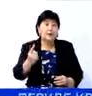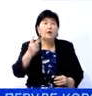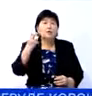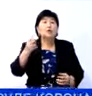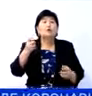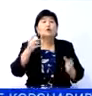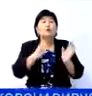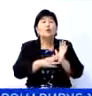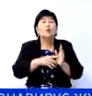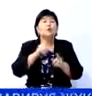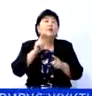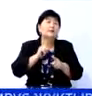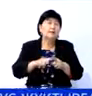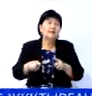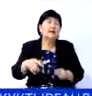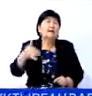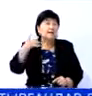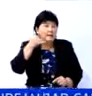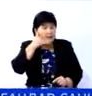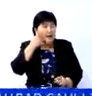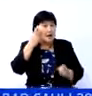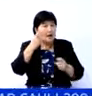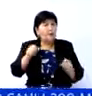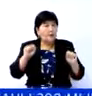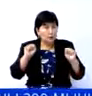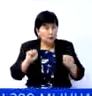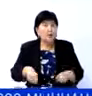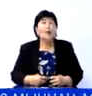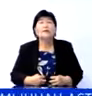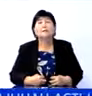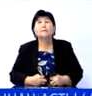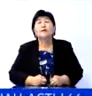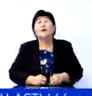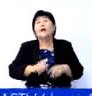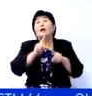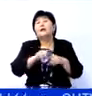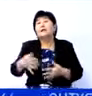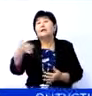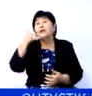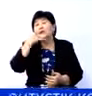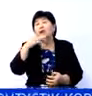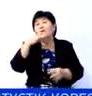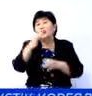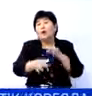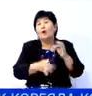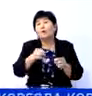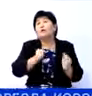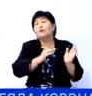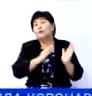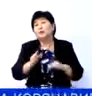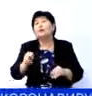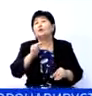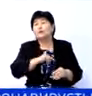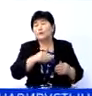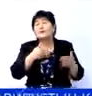40-00-01-109 жедел желілеріне хабарласуларыңызға болады. Жедел желі тәулік бойы үздіксіз